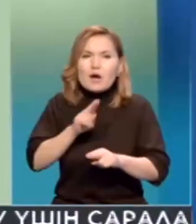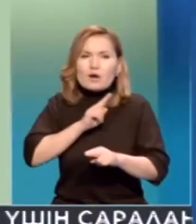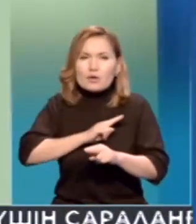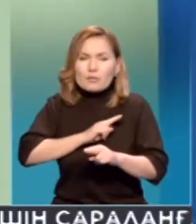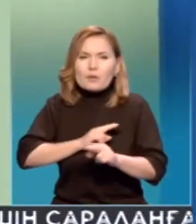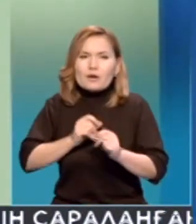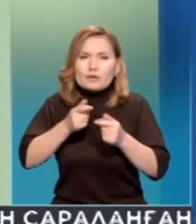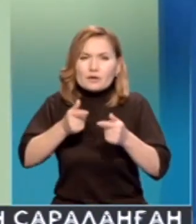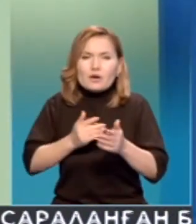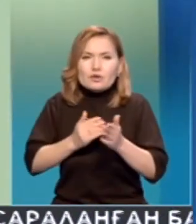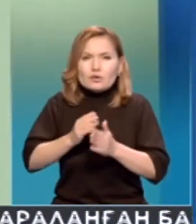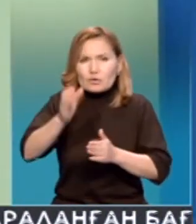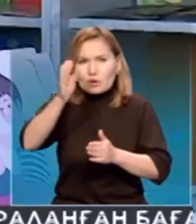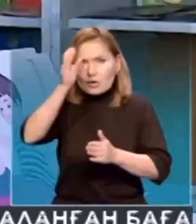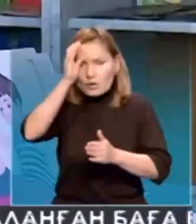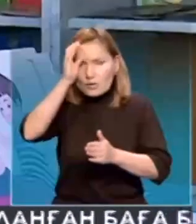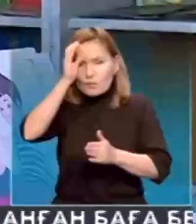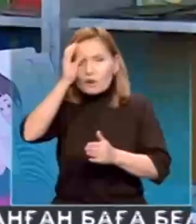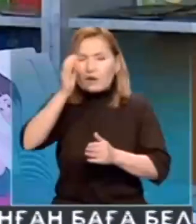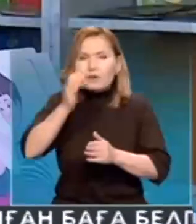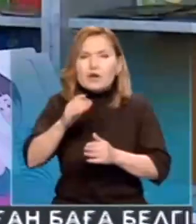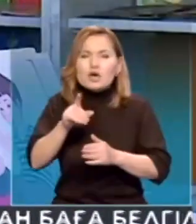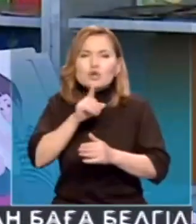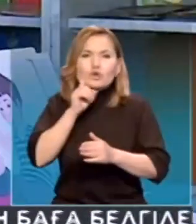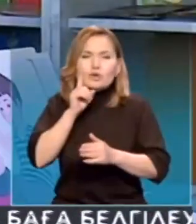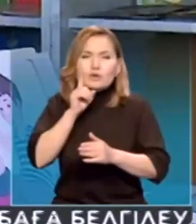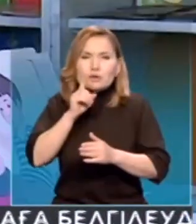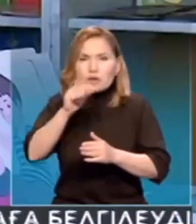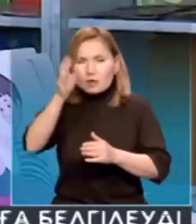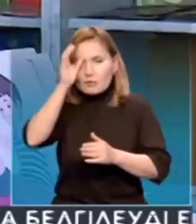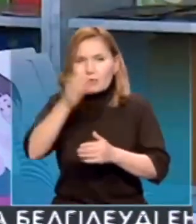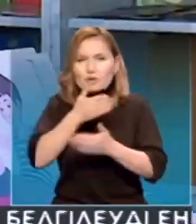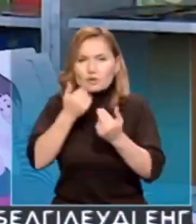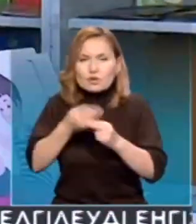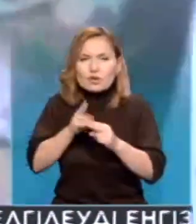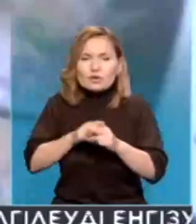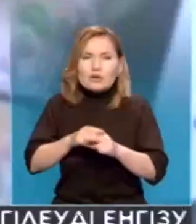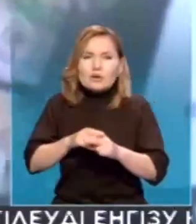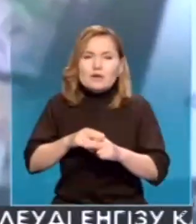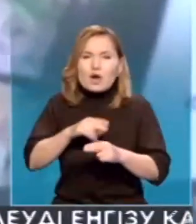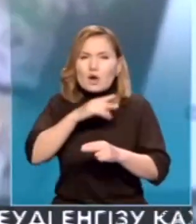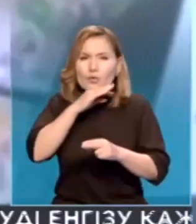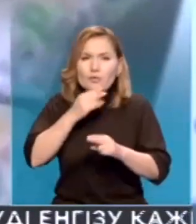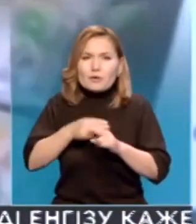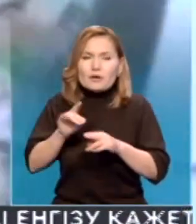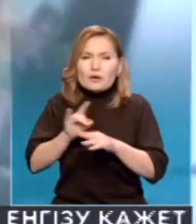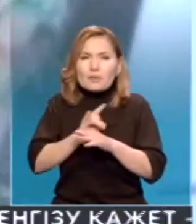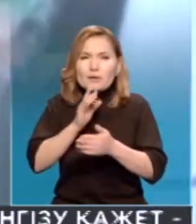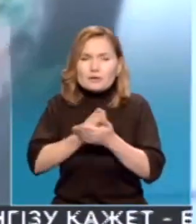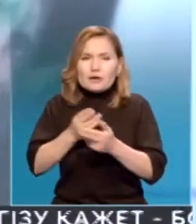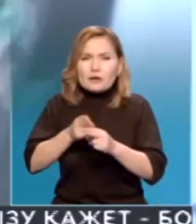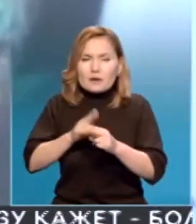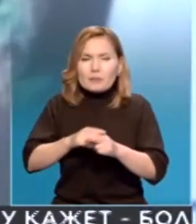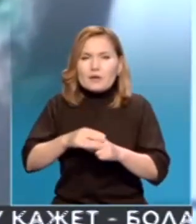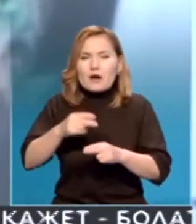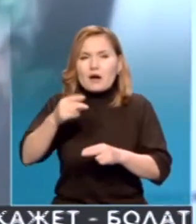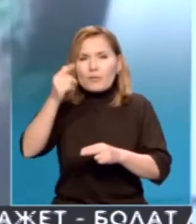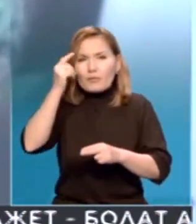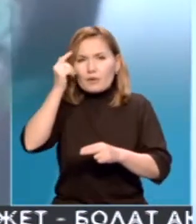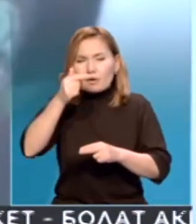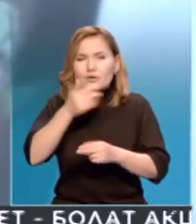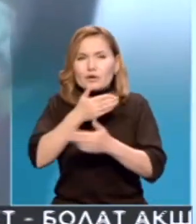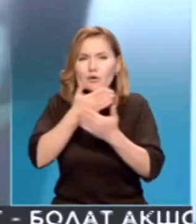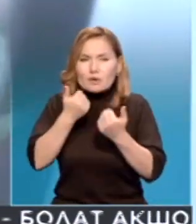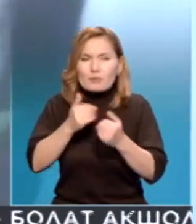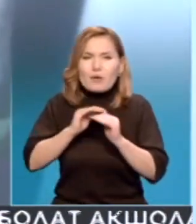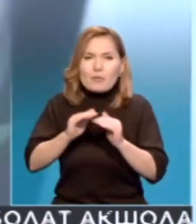келетіндердің дені жоғары білімі жоқ жастар. Арасында жалған дипломмен жұмысқа кіргендер де бар. Ал білімсіздіктің арты баланы ұрып